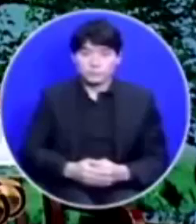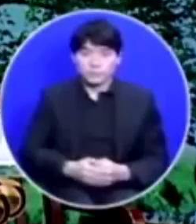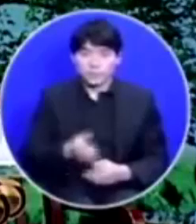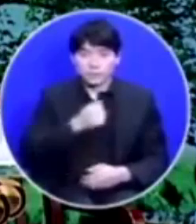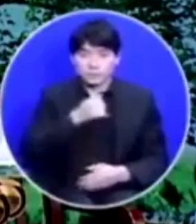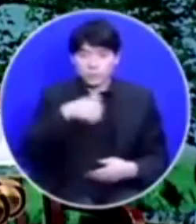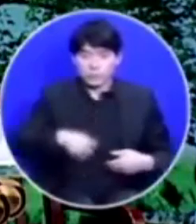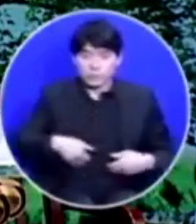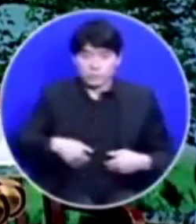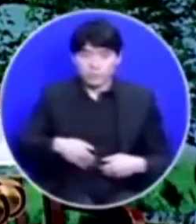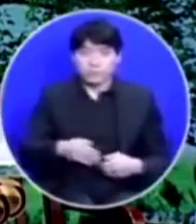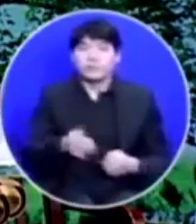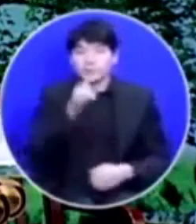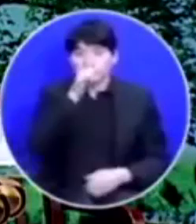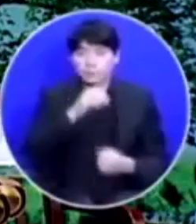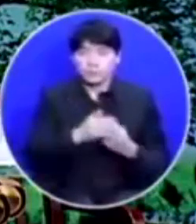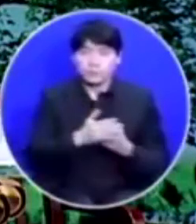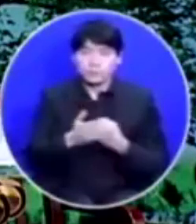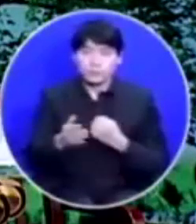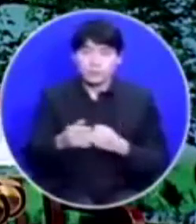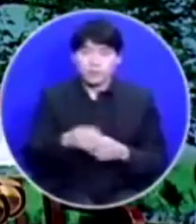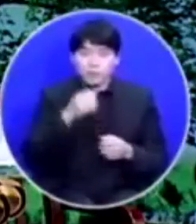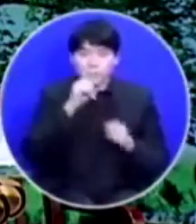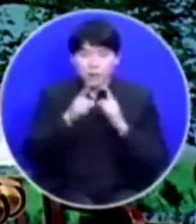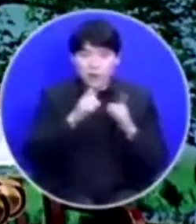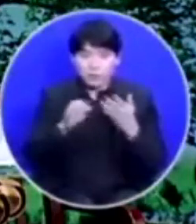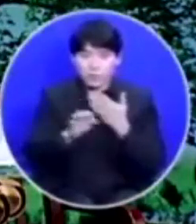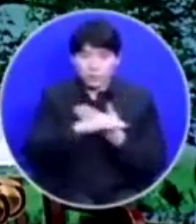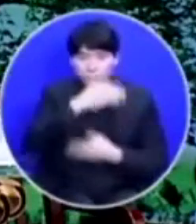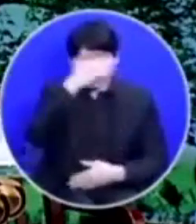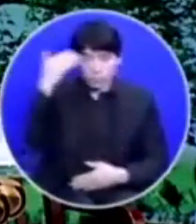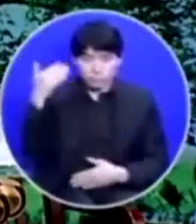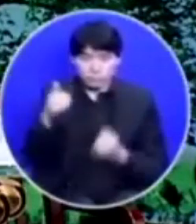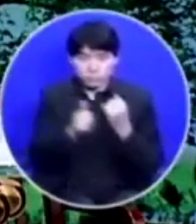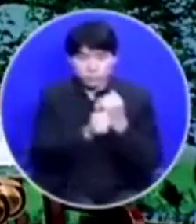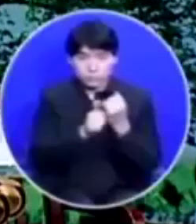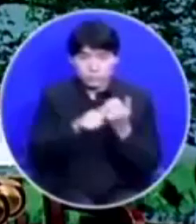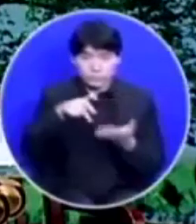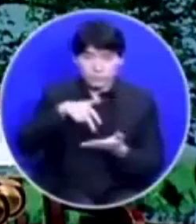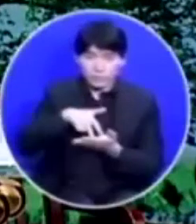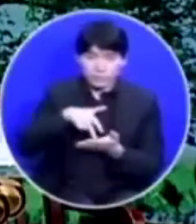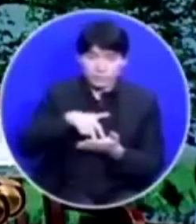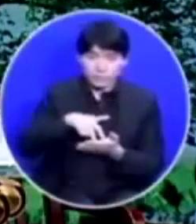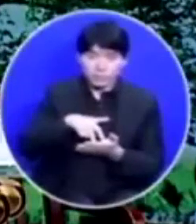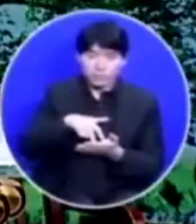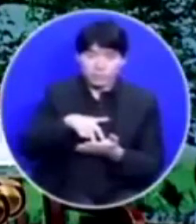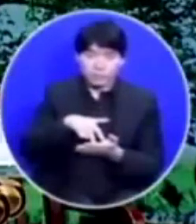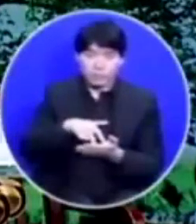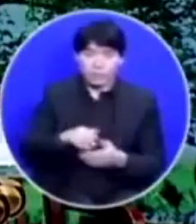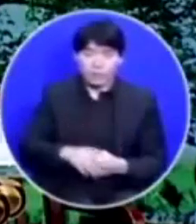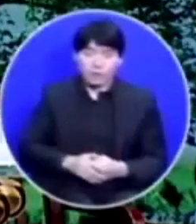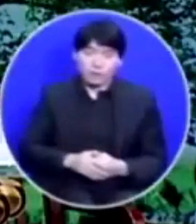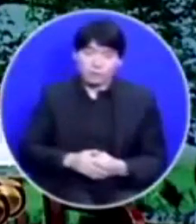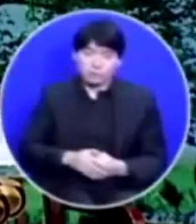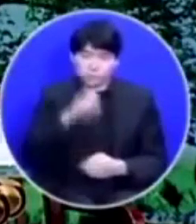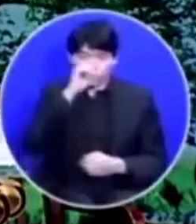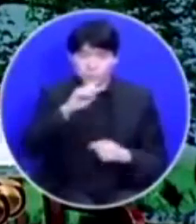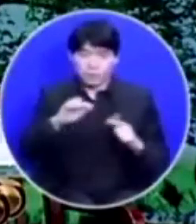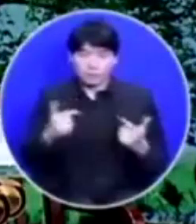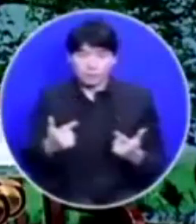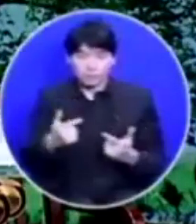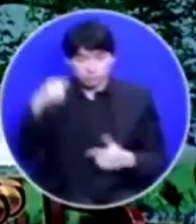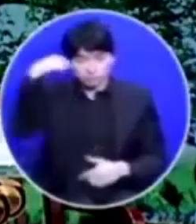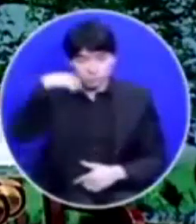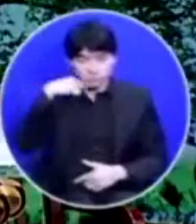하라고 이렇게 말을 하면 또 젊음 부모님 입장에서는 그게 그렇게 안 받아들여지는 걸 그 책값이